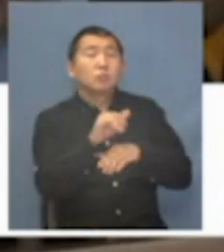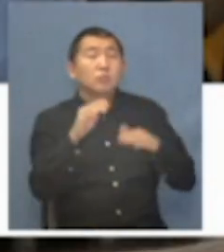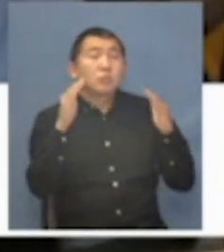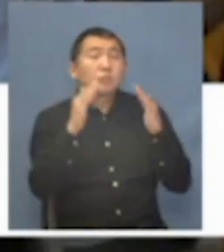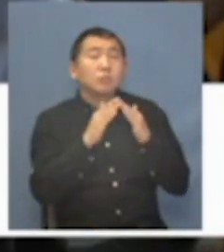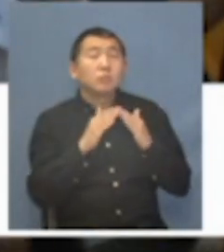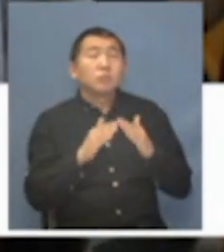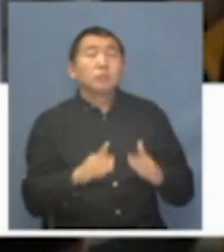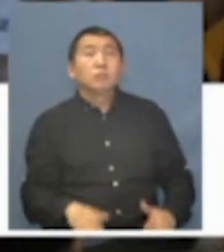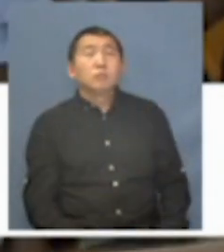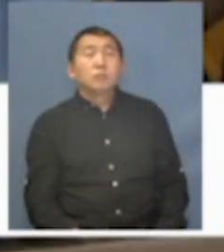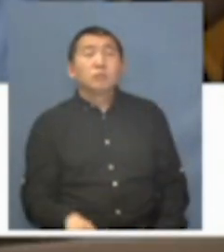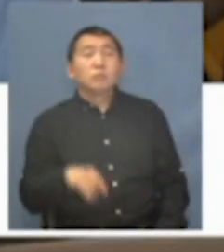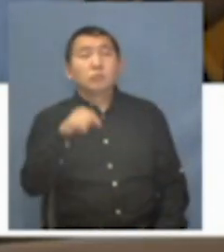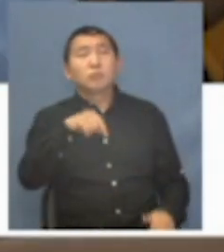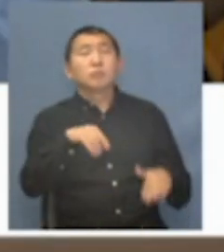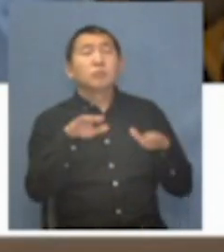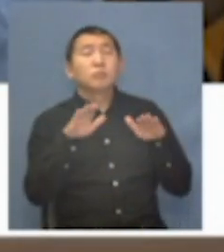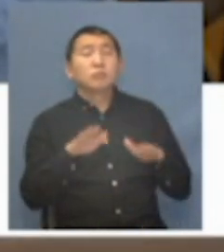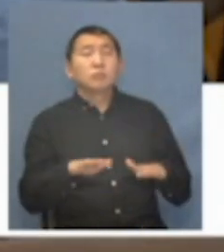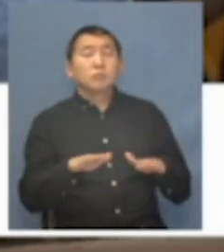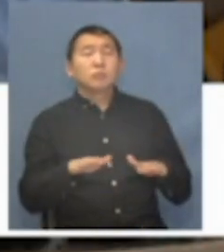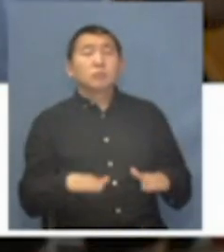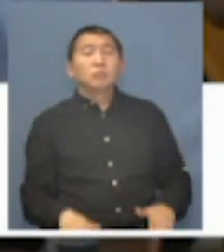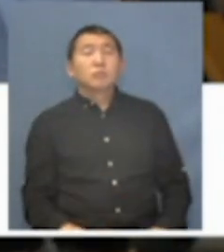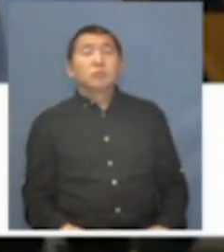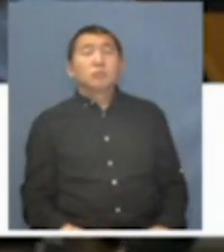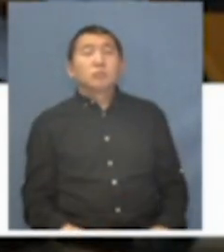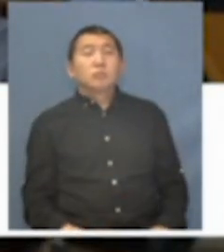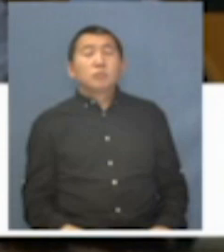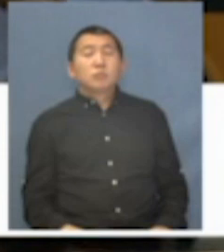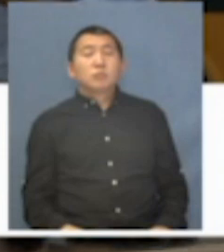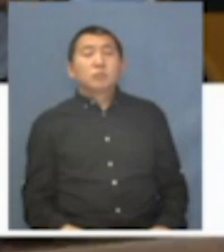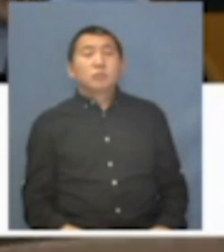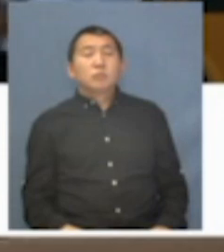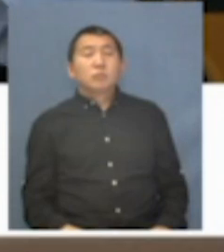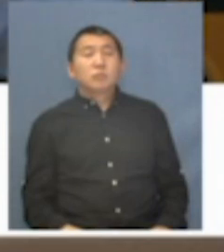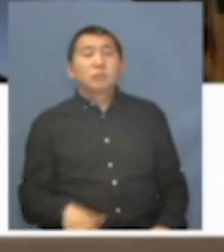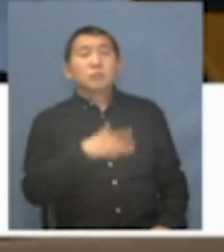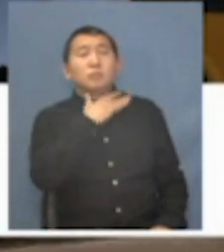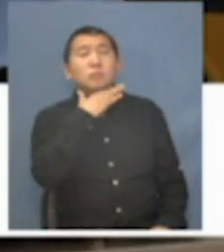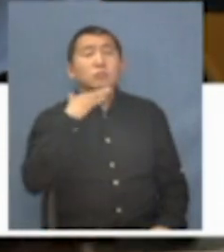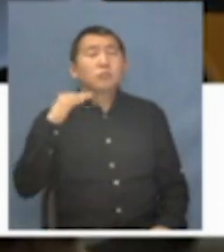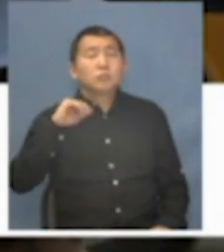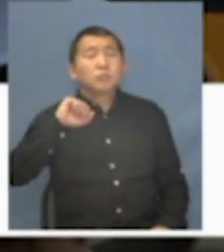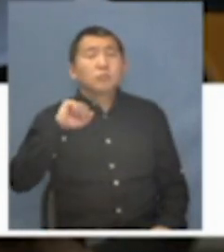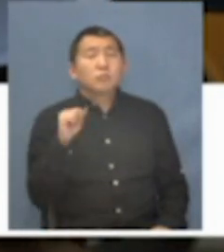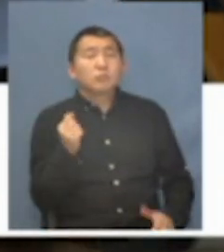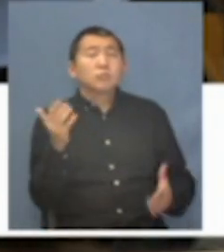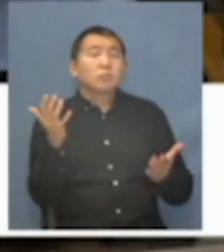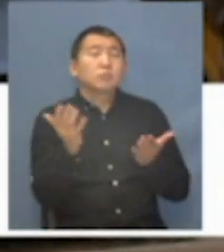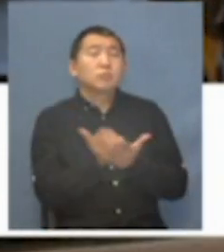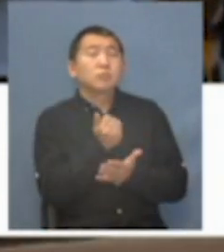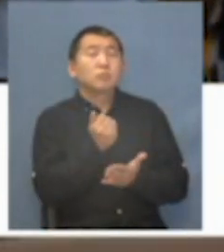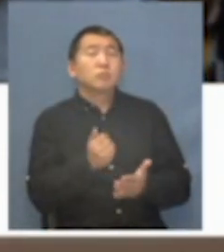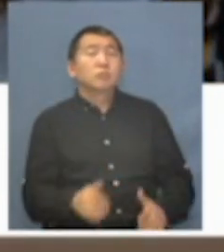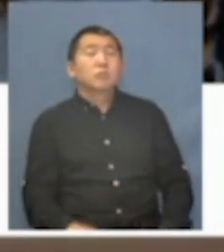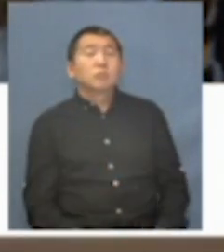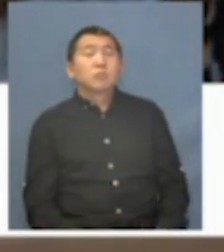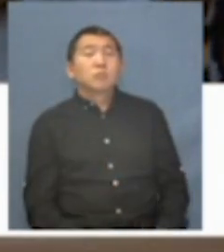Бұл жерде көп достар таптым.